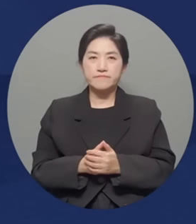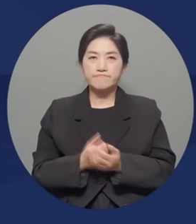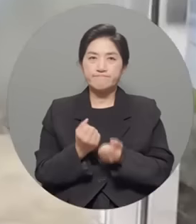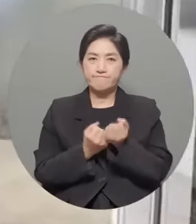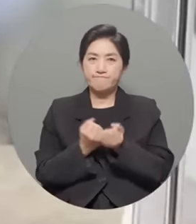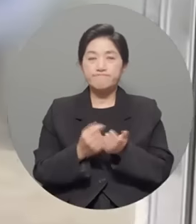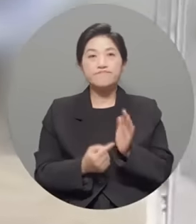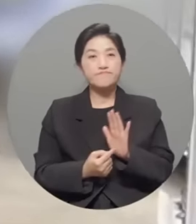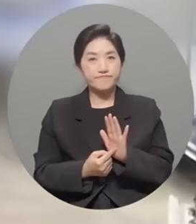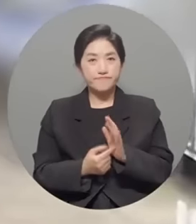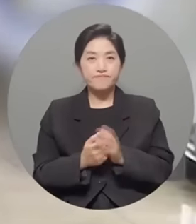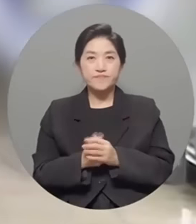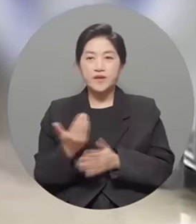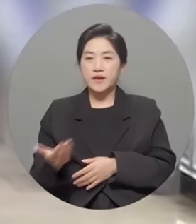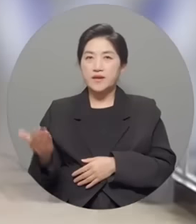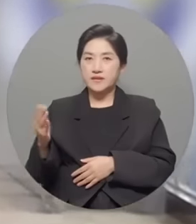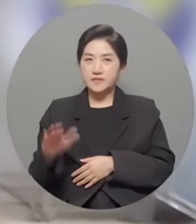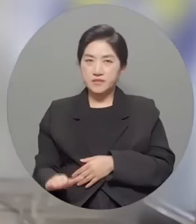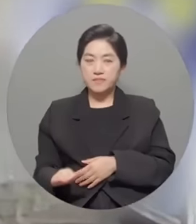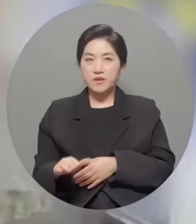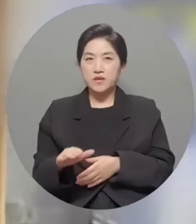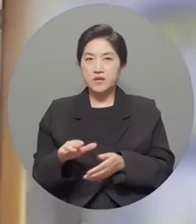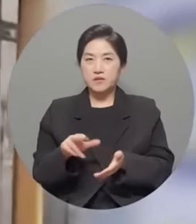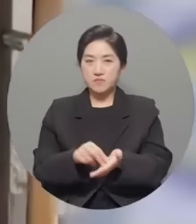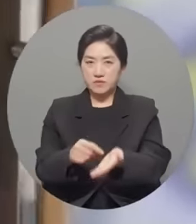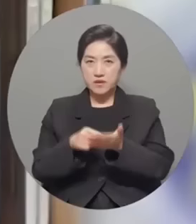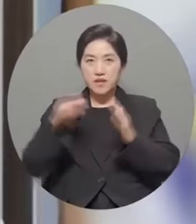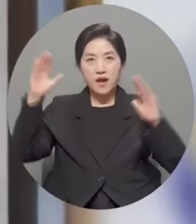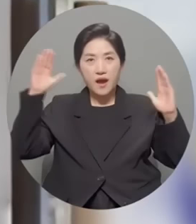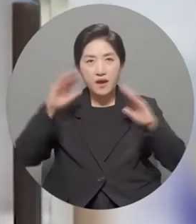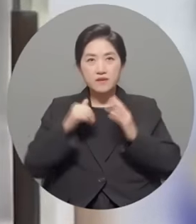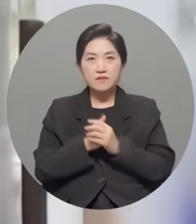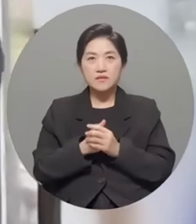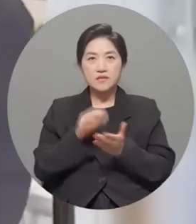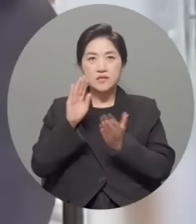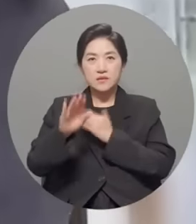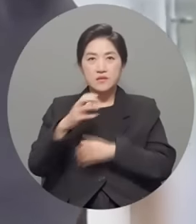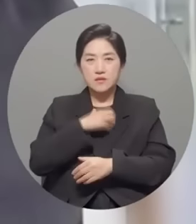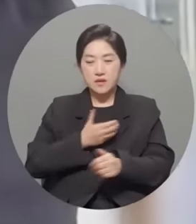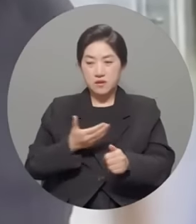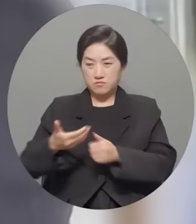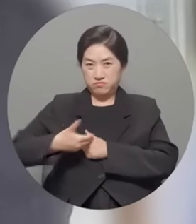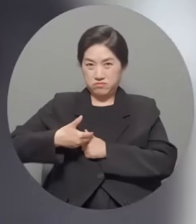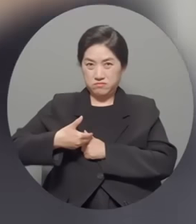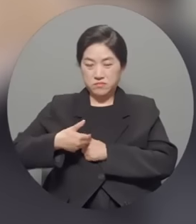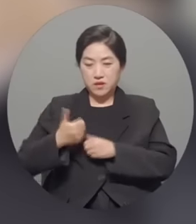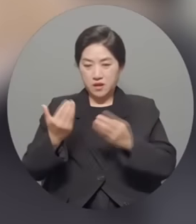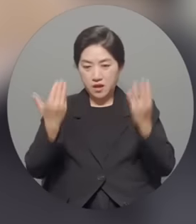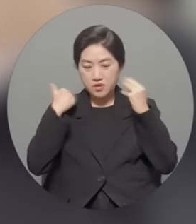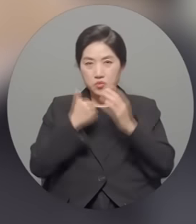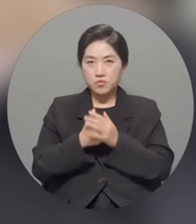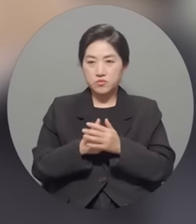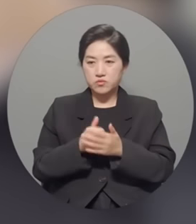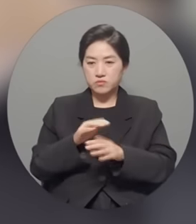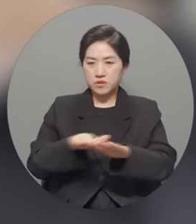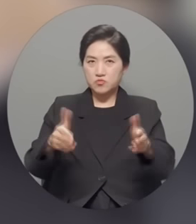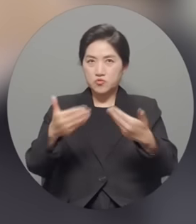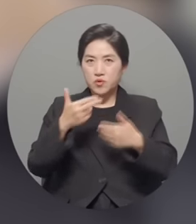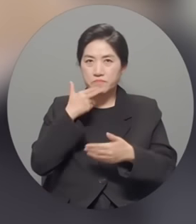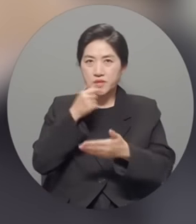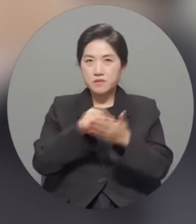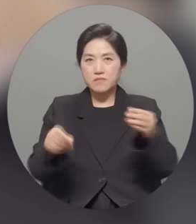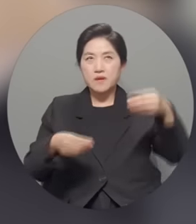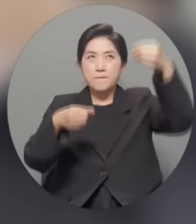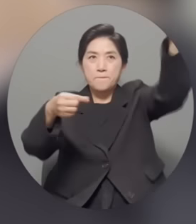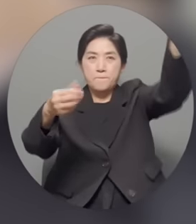해명했습니다. 하지만 문제 제기에 나섰던 학생은 이후 괴롭힘이 이어지고 학교도 제지하지 않았다는 대자보를